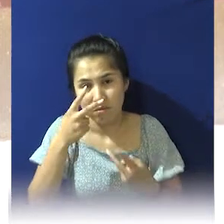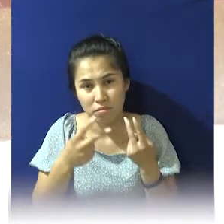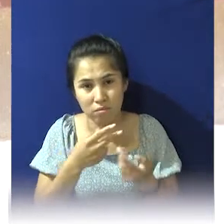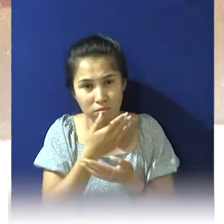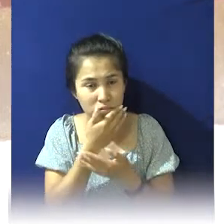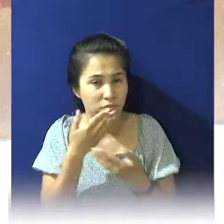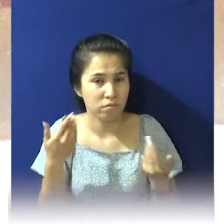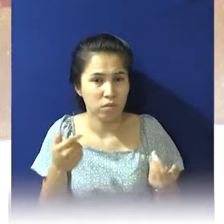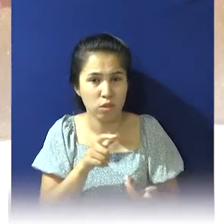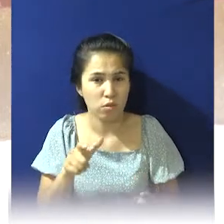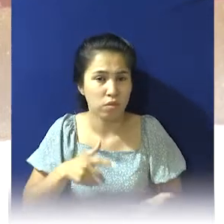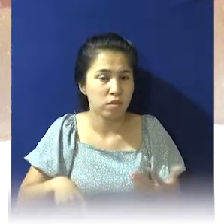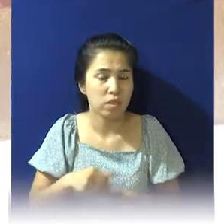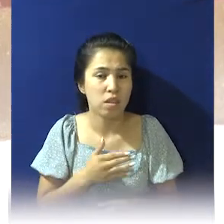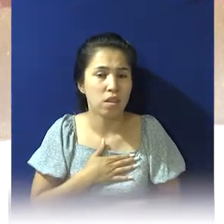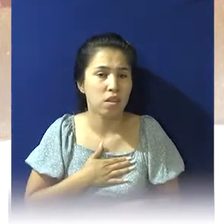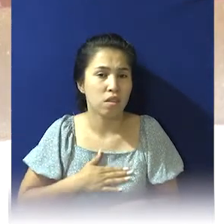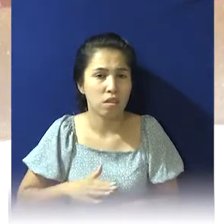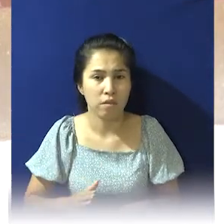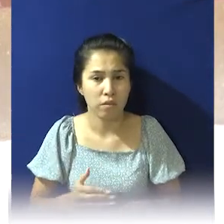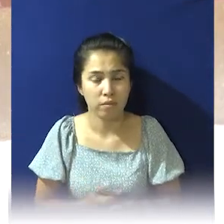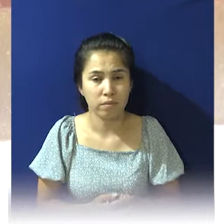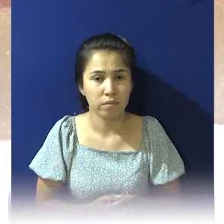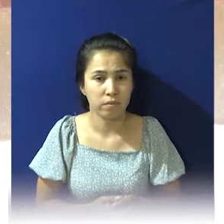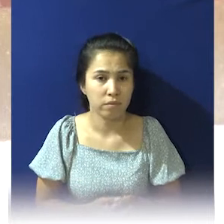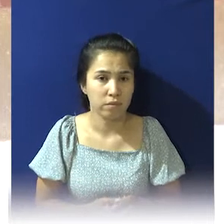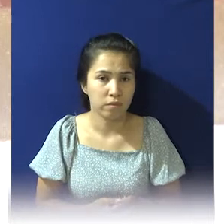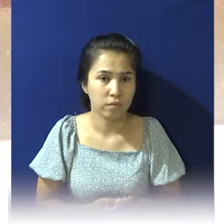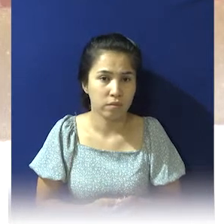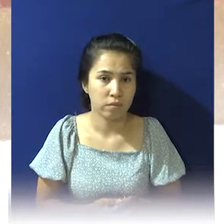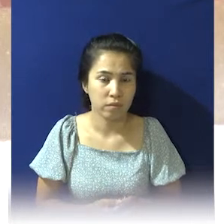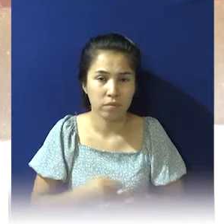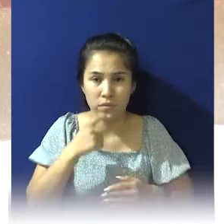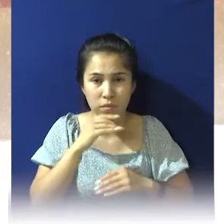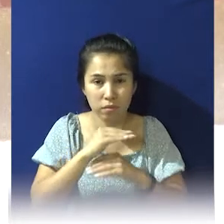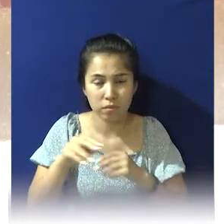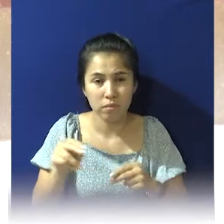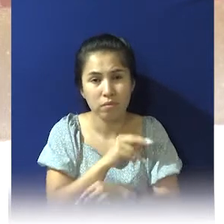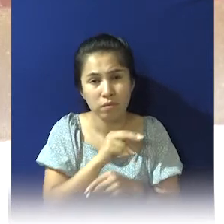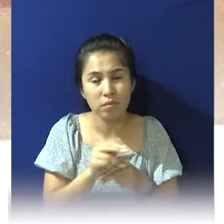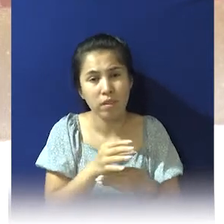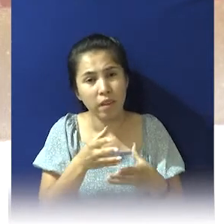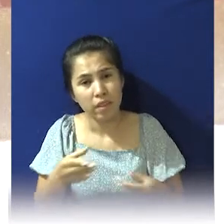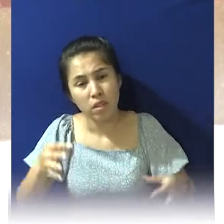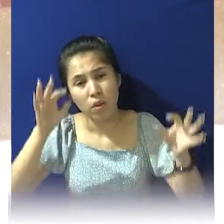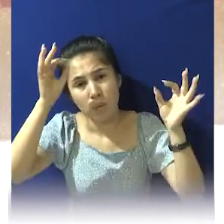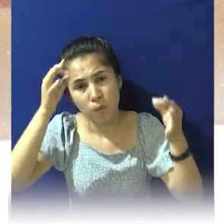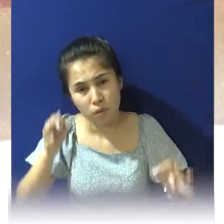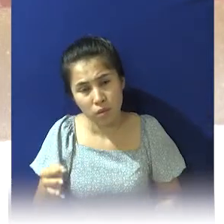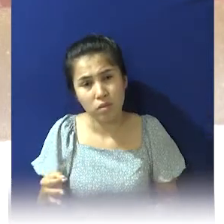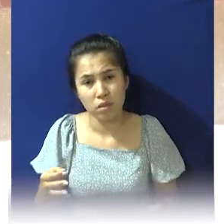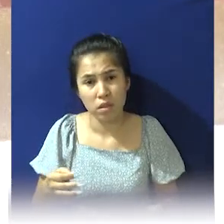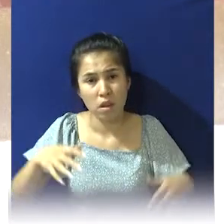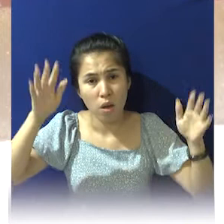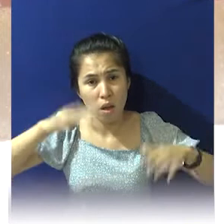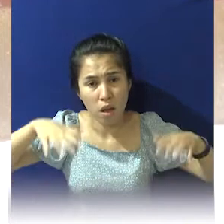масло по 560 тенге. Однако оно отсутствует. Продавец Хамида говорит, что нет поставок. Сахар покупать тоже смысла нет. На